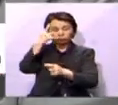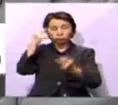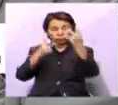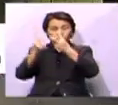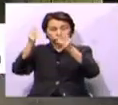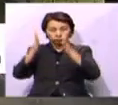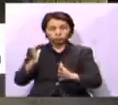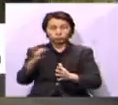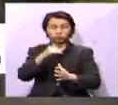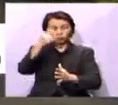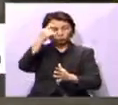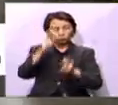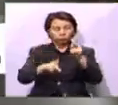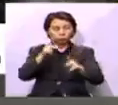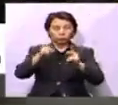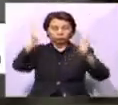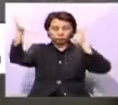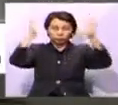orang tempatan juga.